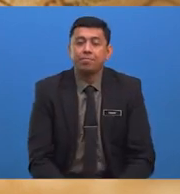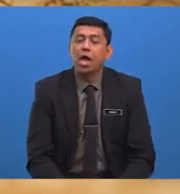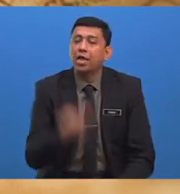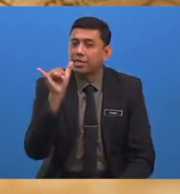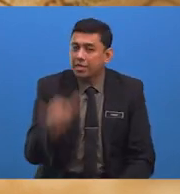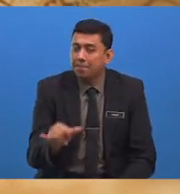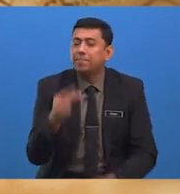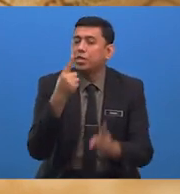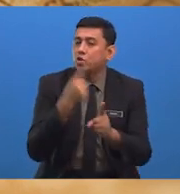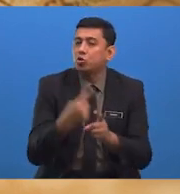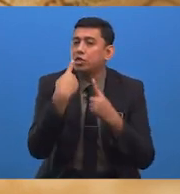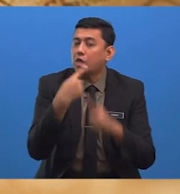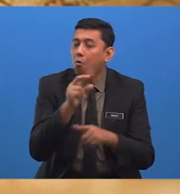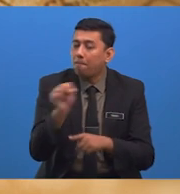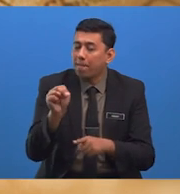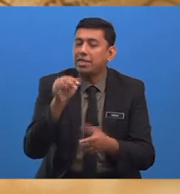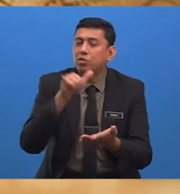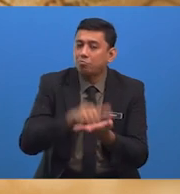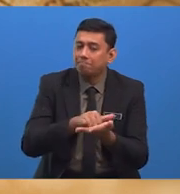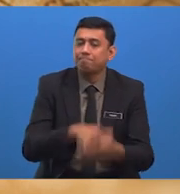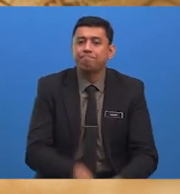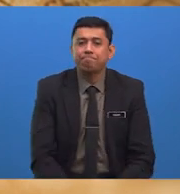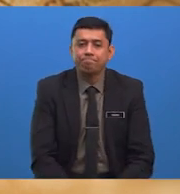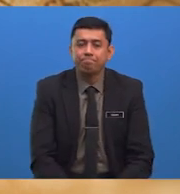Ya, betul jawapan itu.